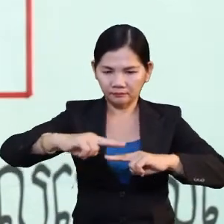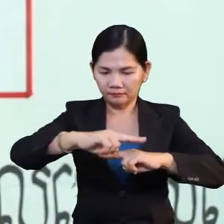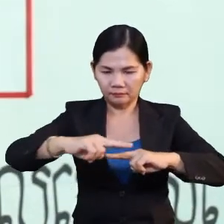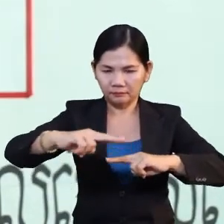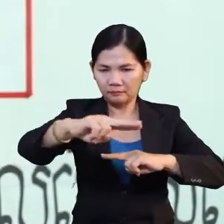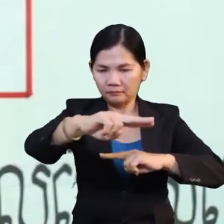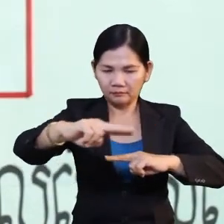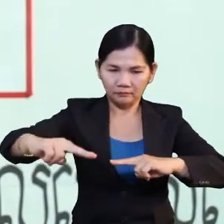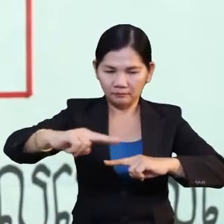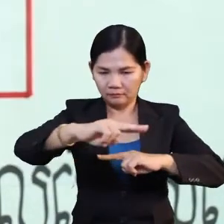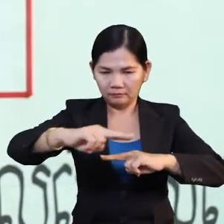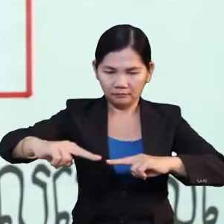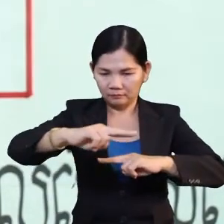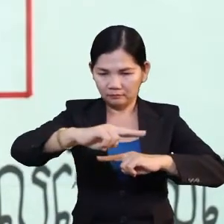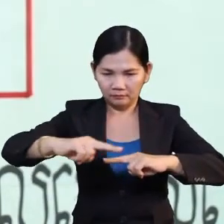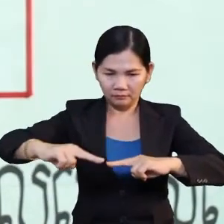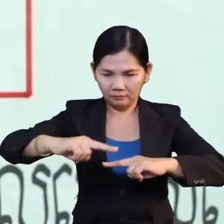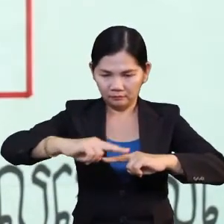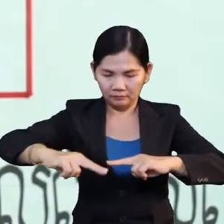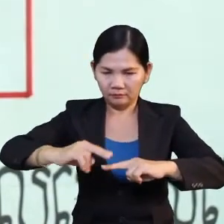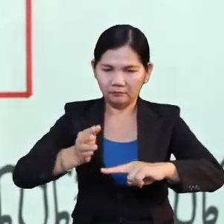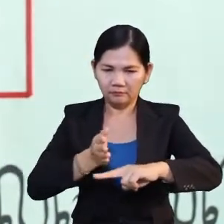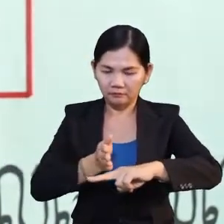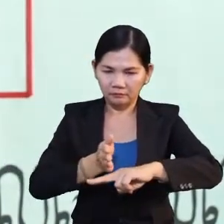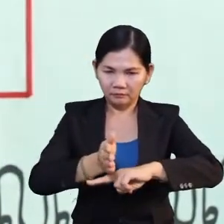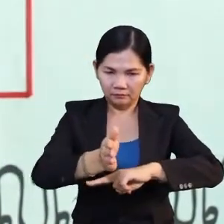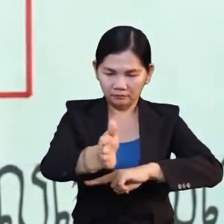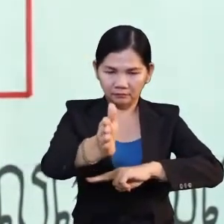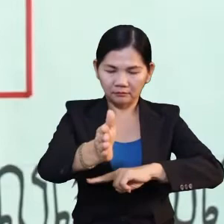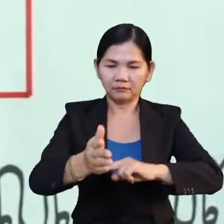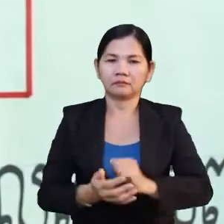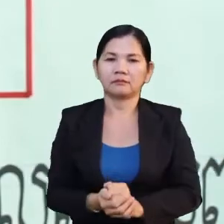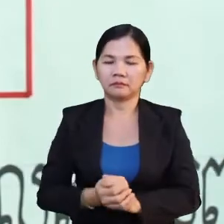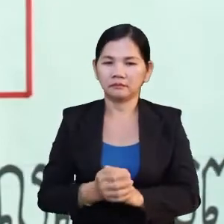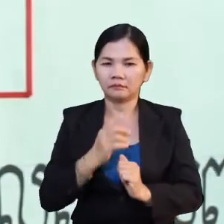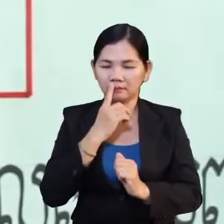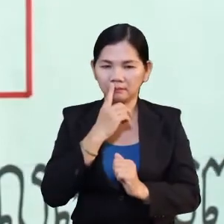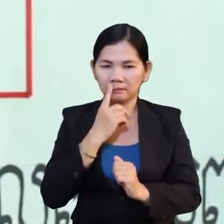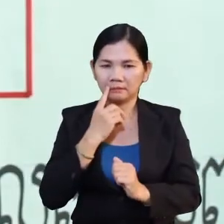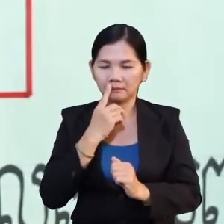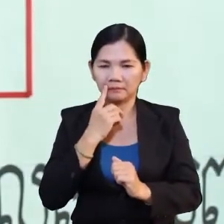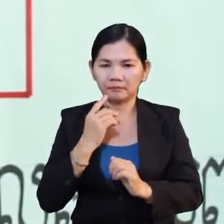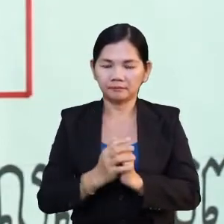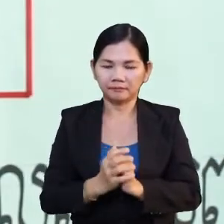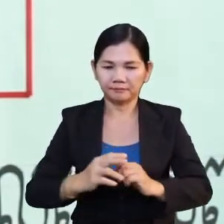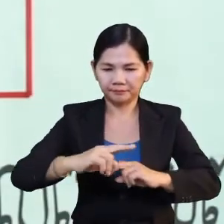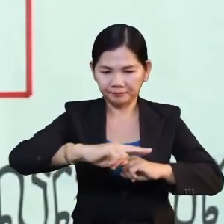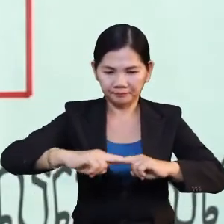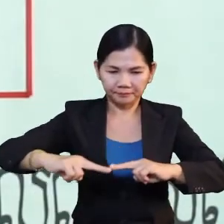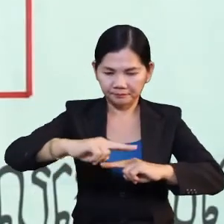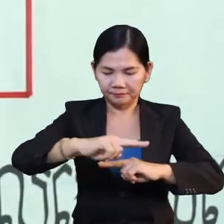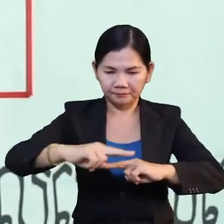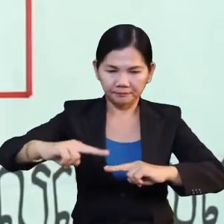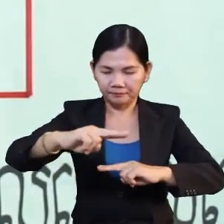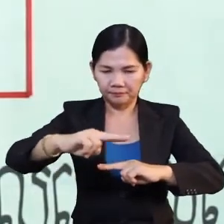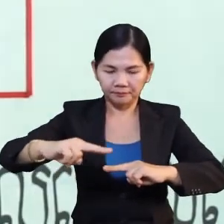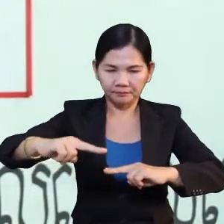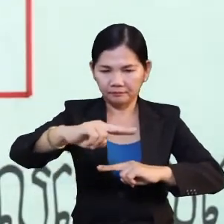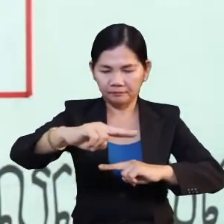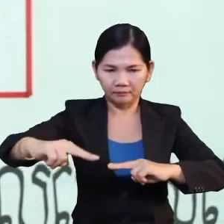ចាអញ្ចឹងគំនូសហ្នឹងគឺគំនូសកាត់យ៉ាងម៉េចកូនចាគំនូសកាត់ទៅតឹងថ្ន